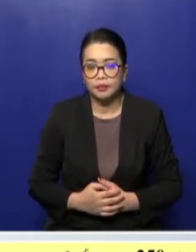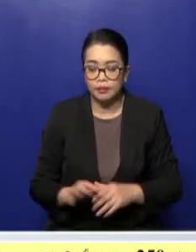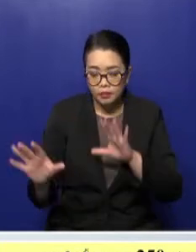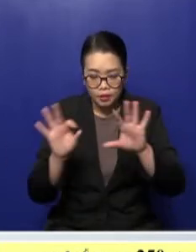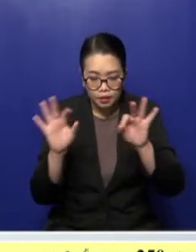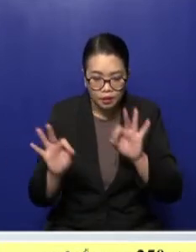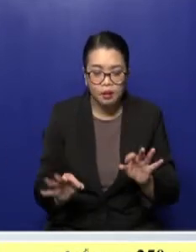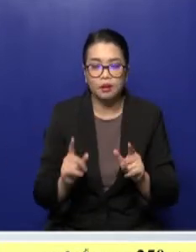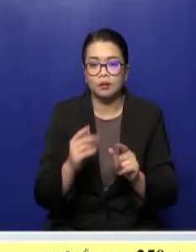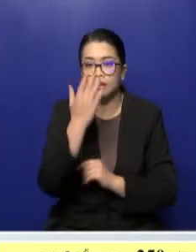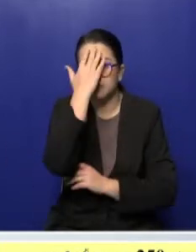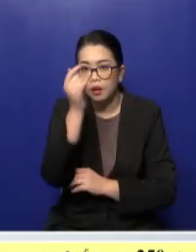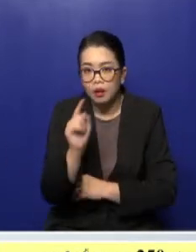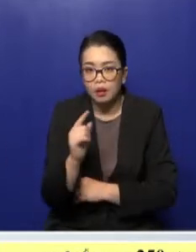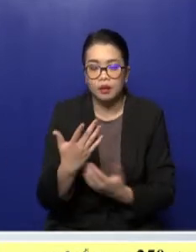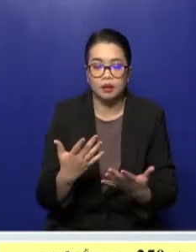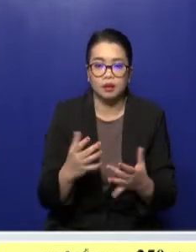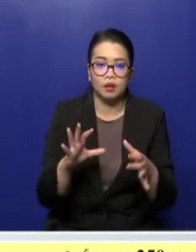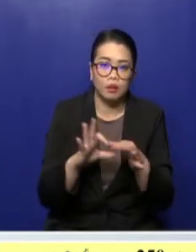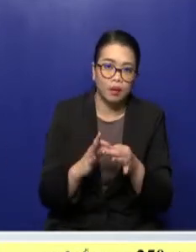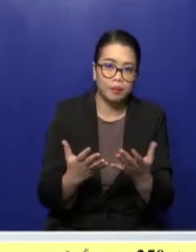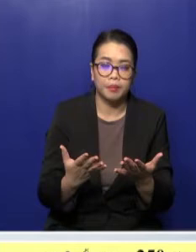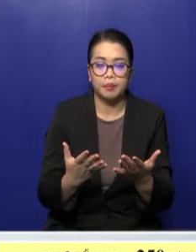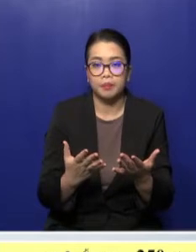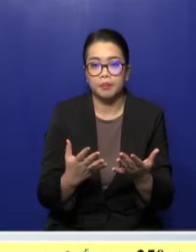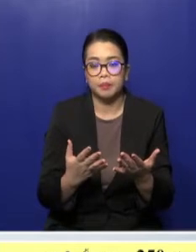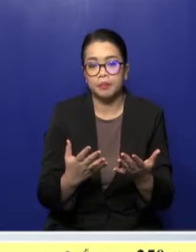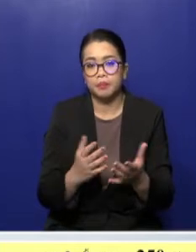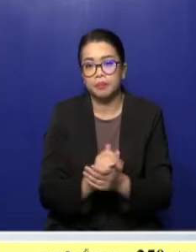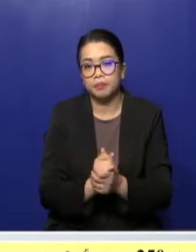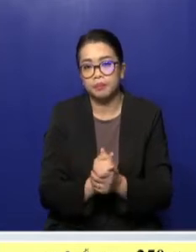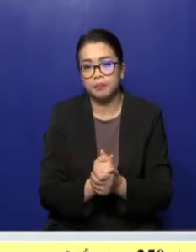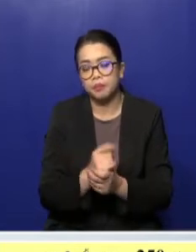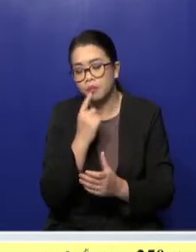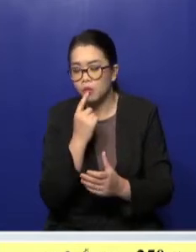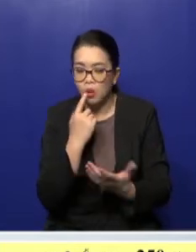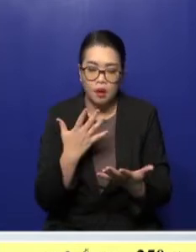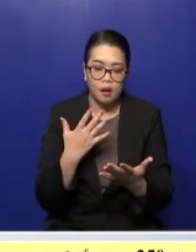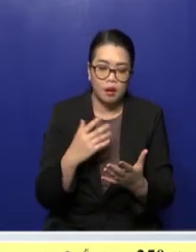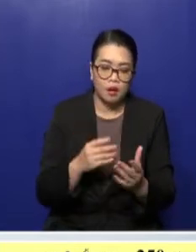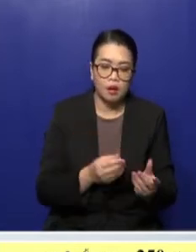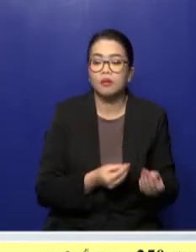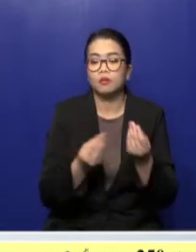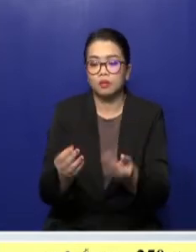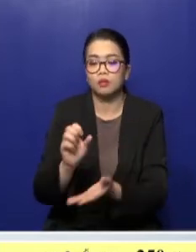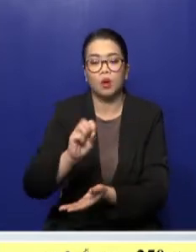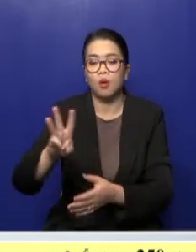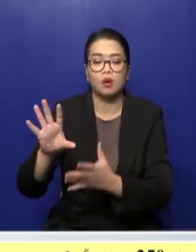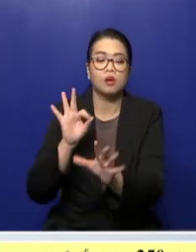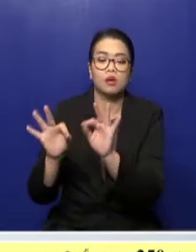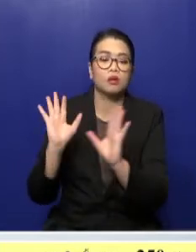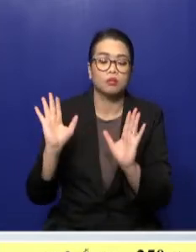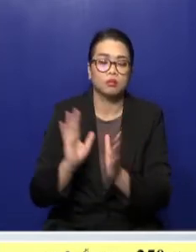เนี่ยนะครับแล้วก็บ่ได้พูดถึงอะไรแล้วก็พูดอย่างเดียวส่งมาวุฒิสภาวุฒิสภา